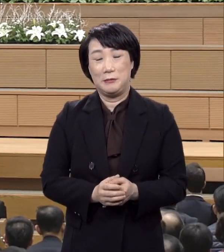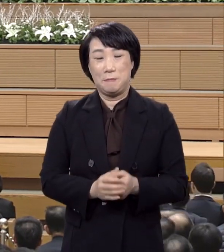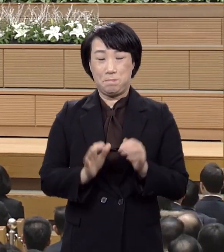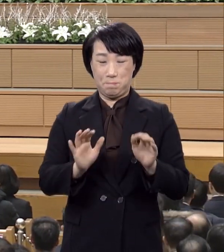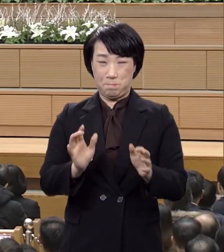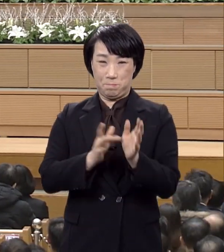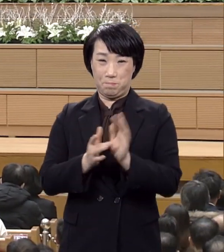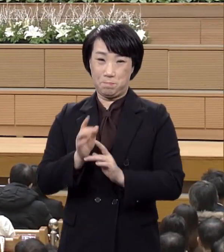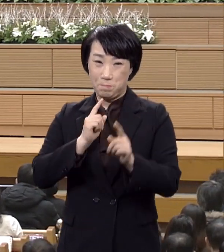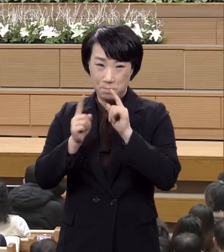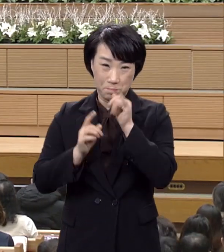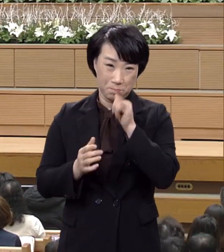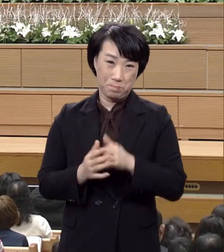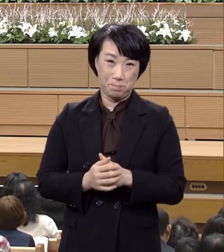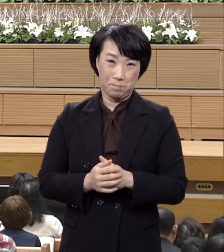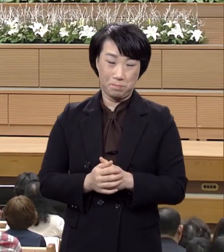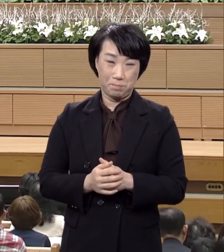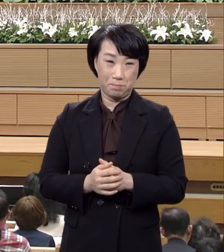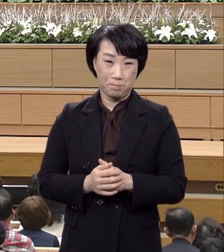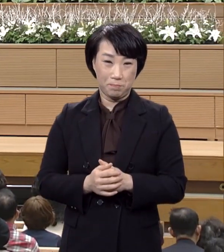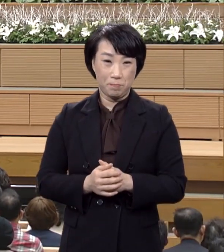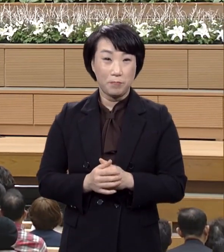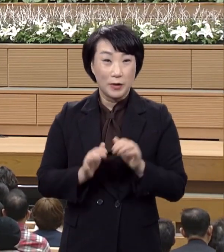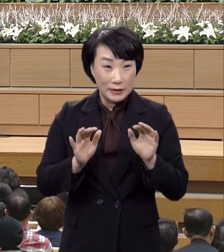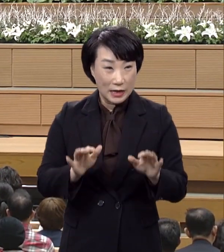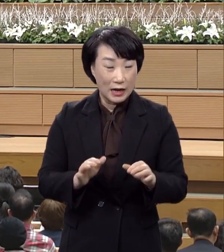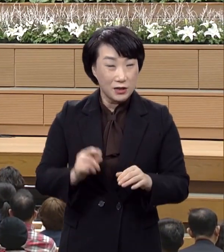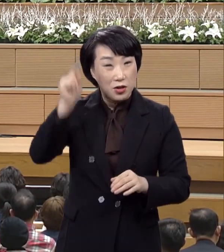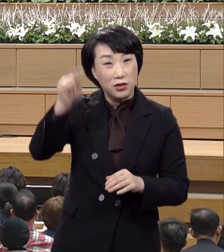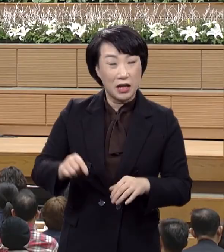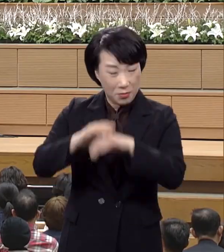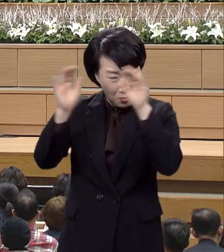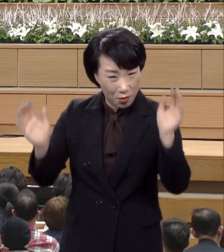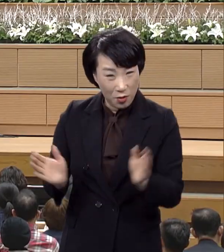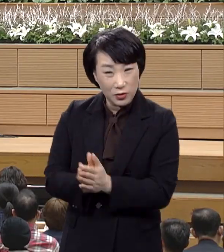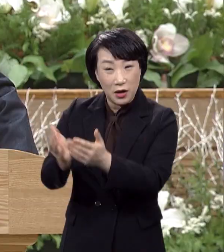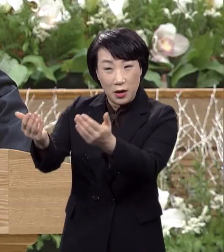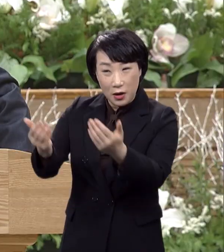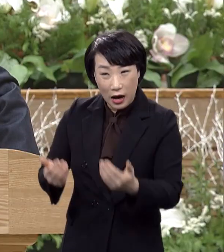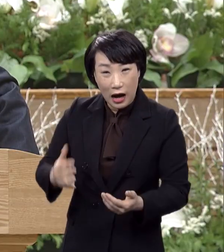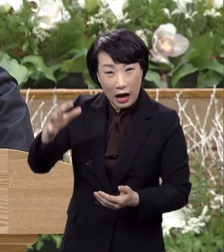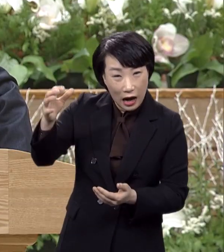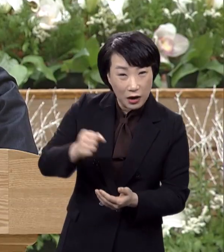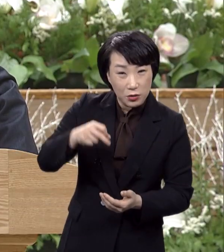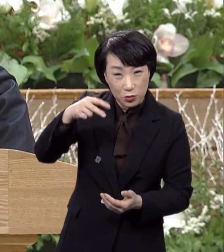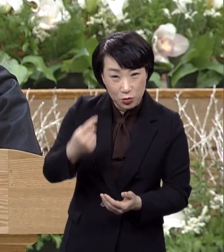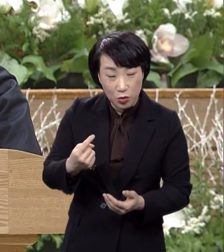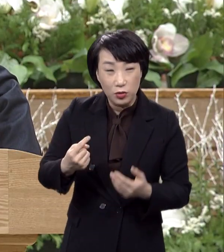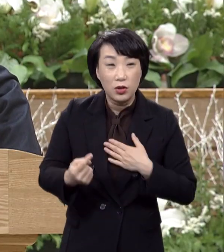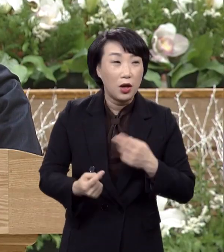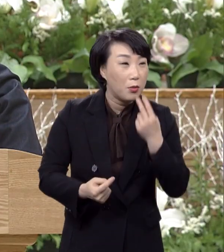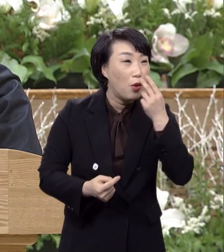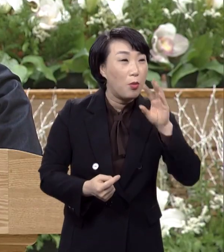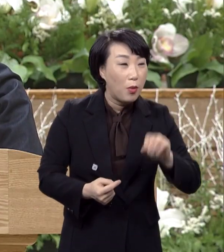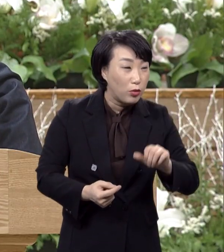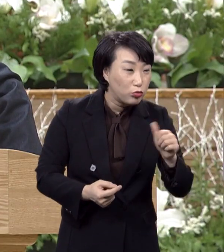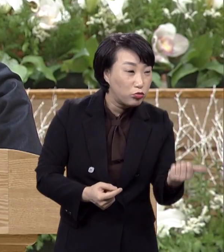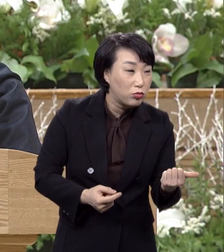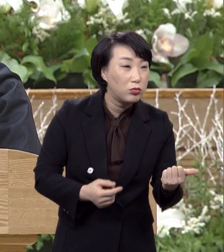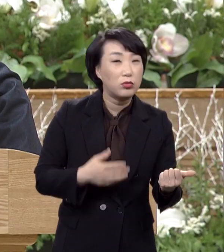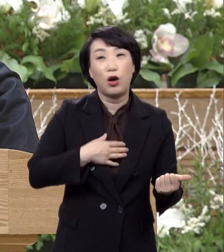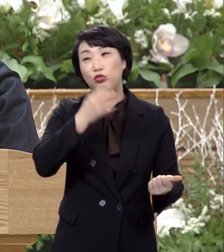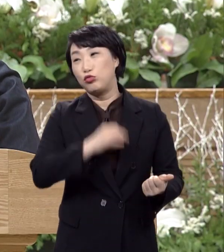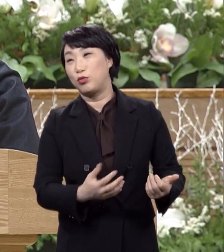예수님 말씀하셨어요. 야, 천하를 얻고도 내 목숨을